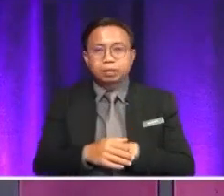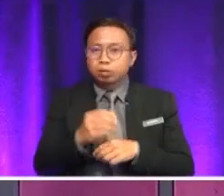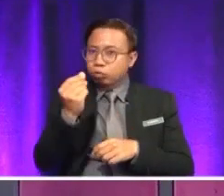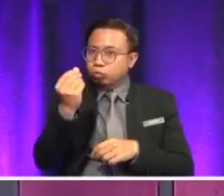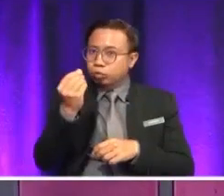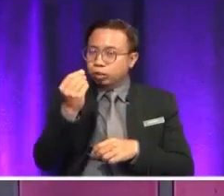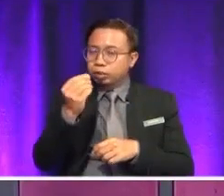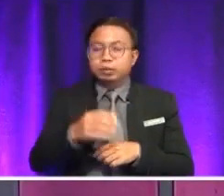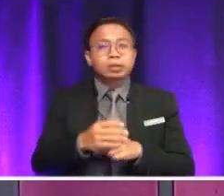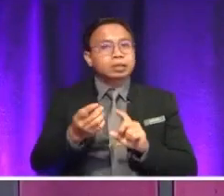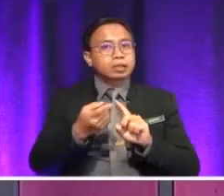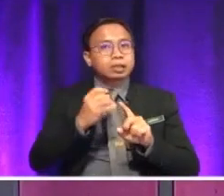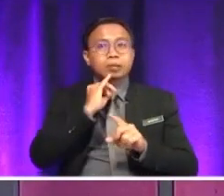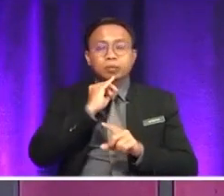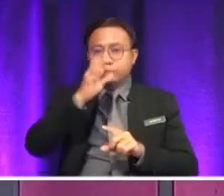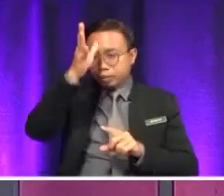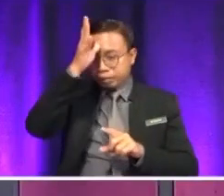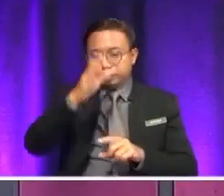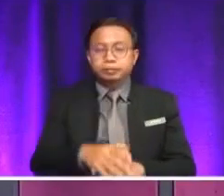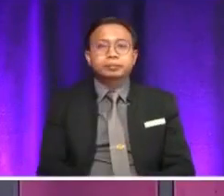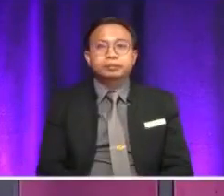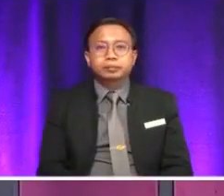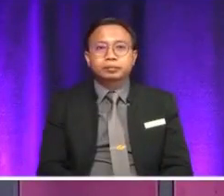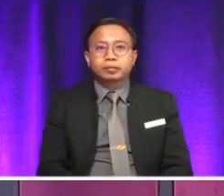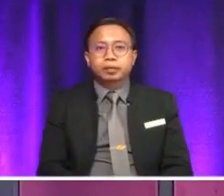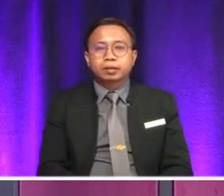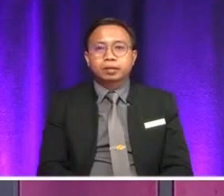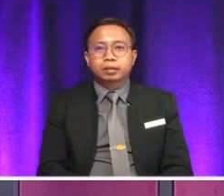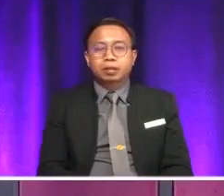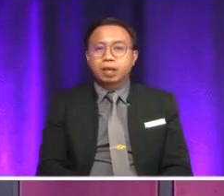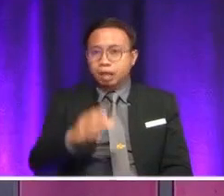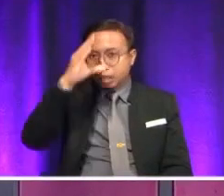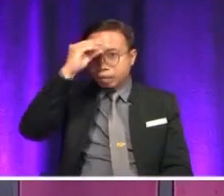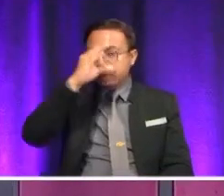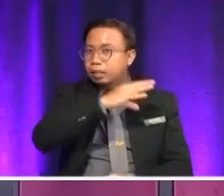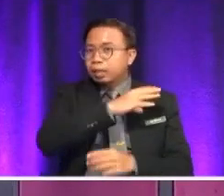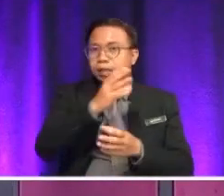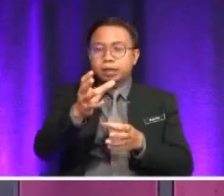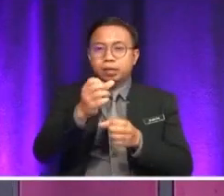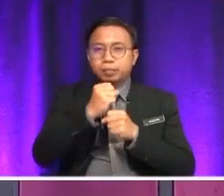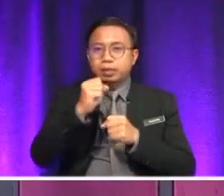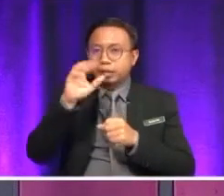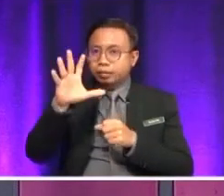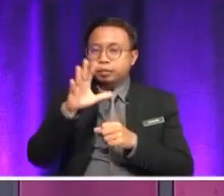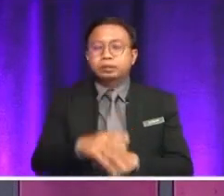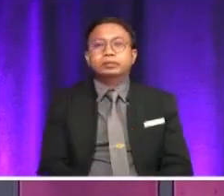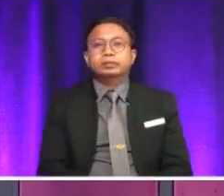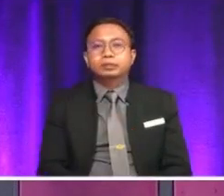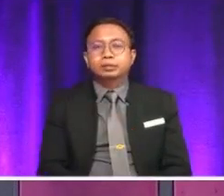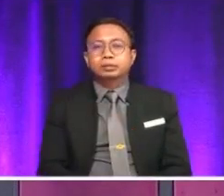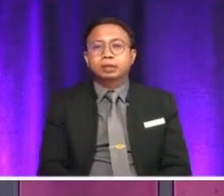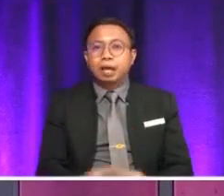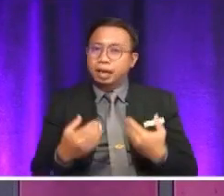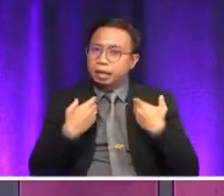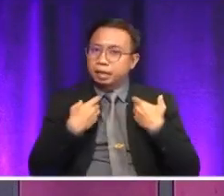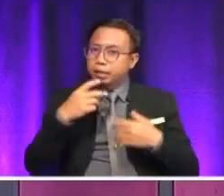poket daripada ibu bapa. Ibu bapa. Ada yang abang dapat RM5, adik dapat RM3. Okey. So ada